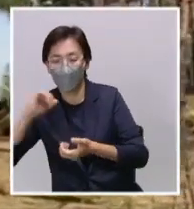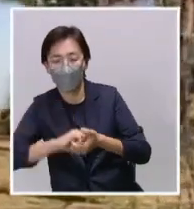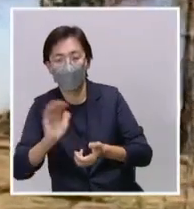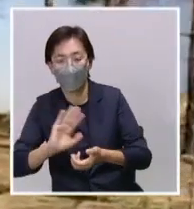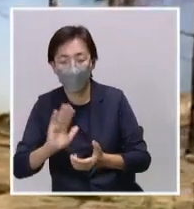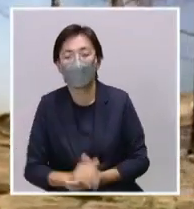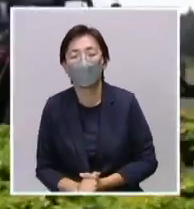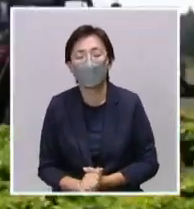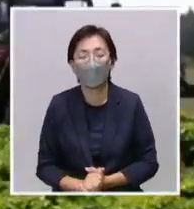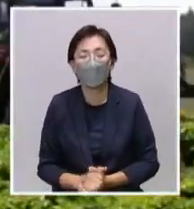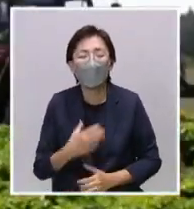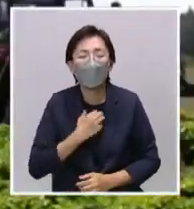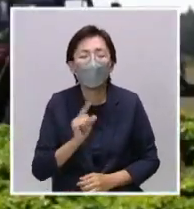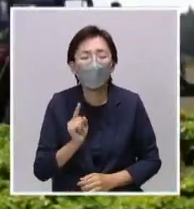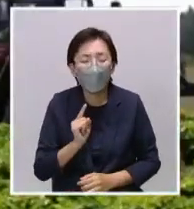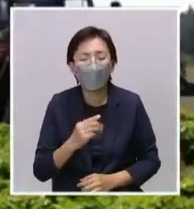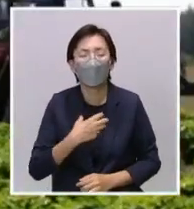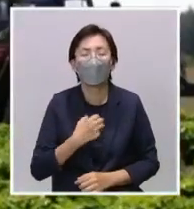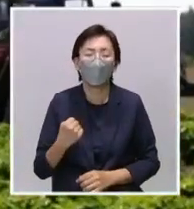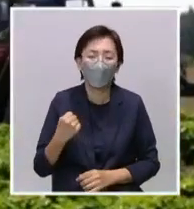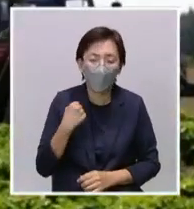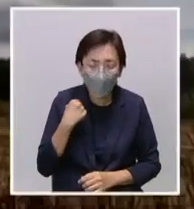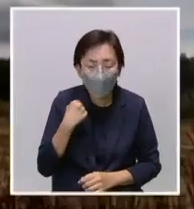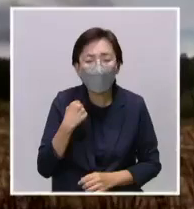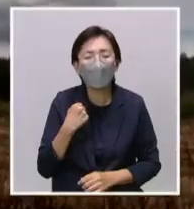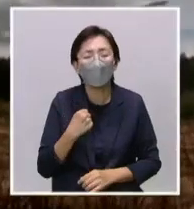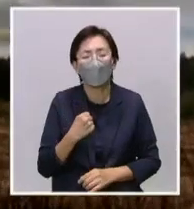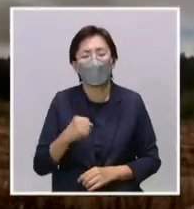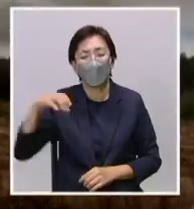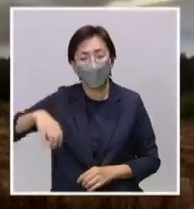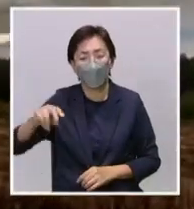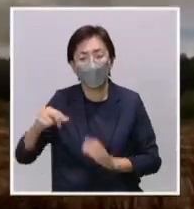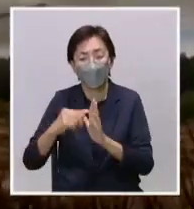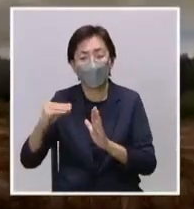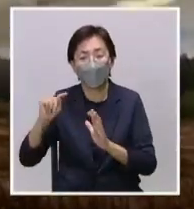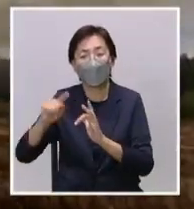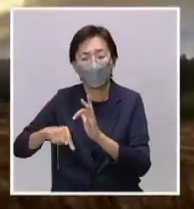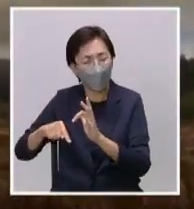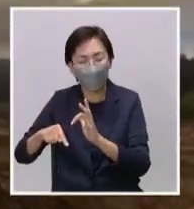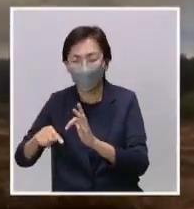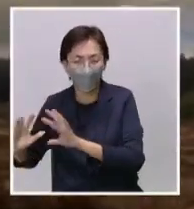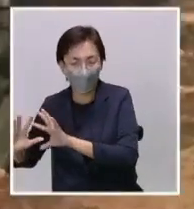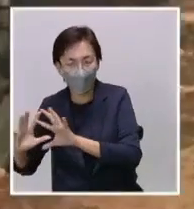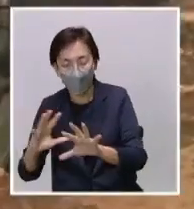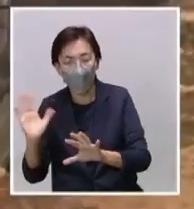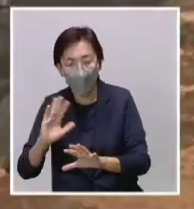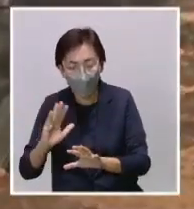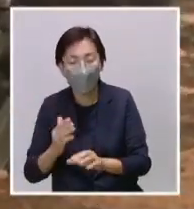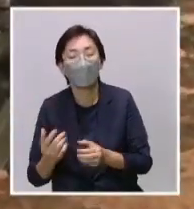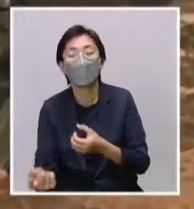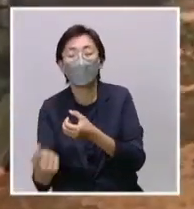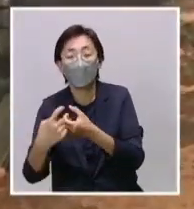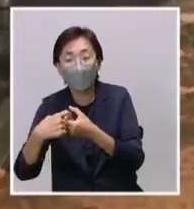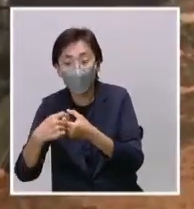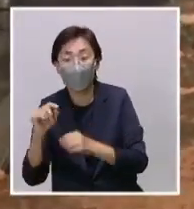ต้องการจากการเจรจาก็คือการรับประกันด้านความมั่นคงไม่ให้น้าต่อขยายอิทธิพลมาทางตะวันออกและไม่ให้รับยูเครนเข้าเป็น